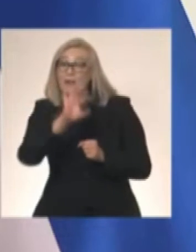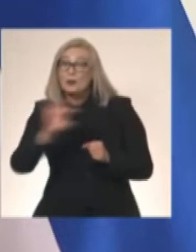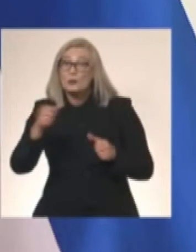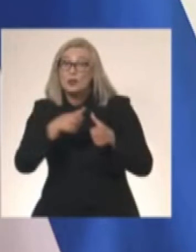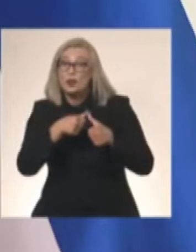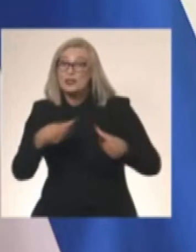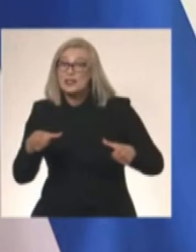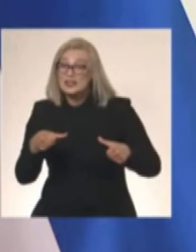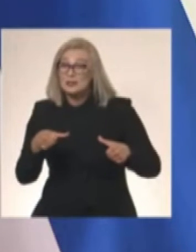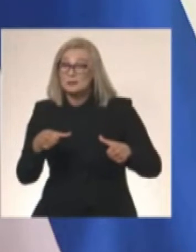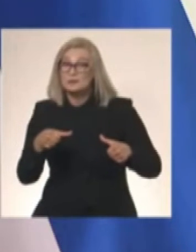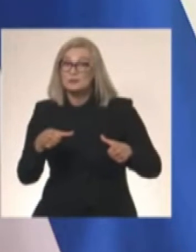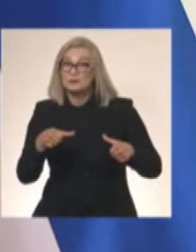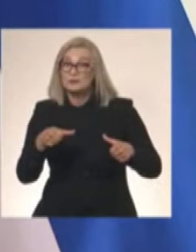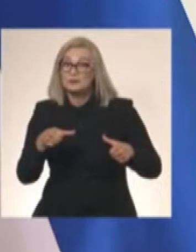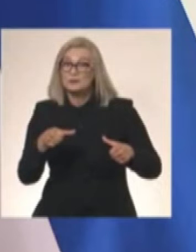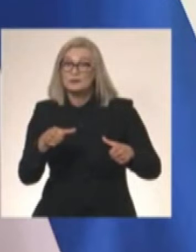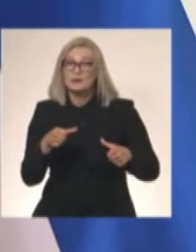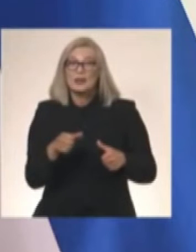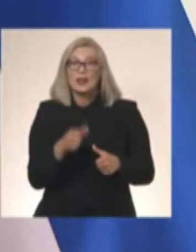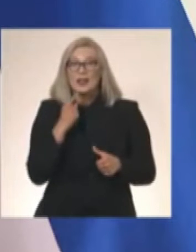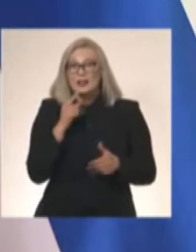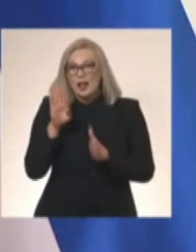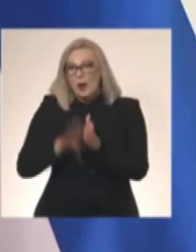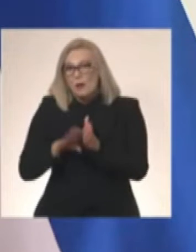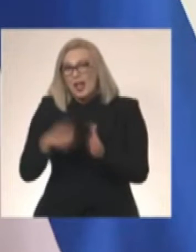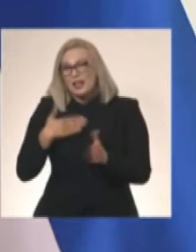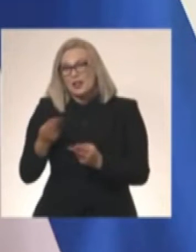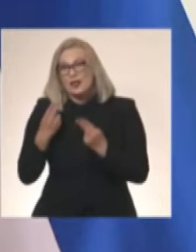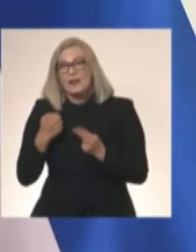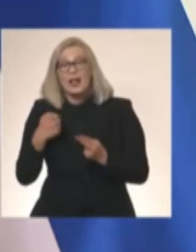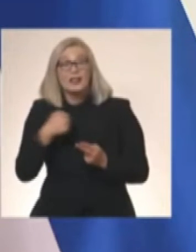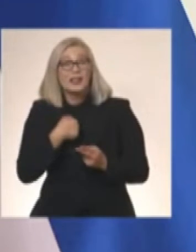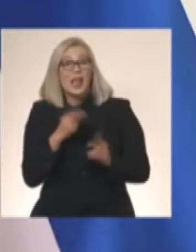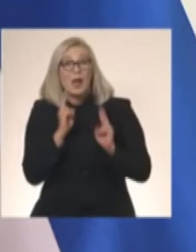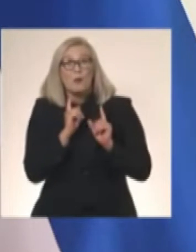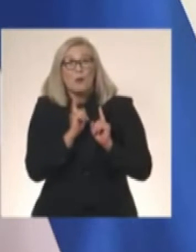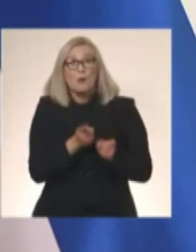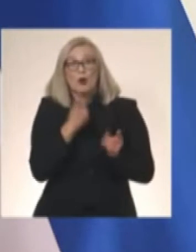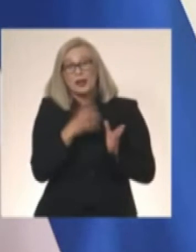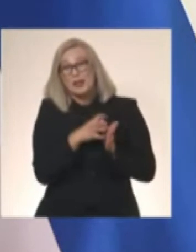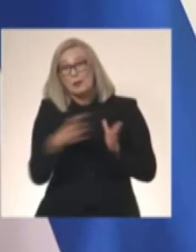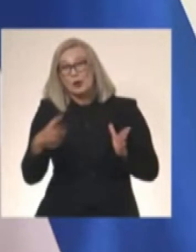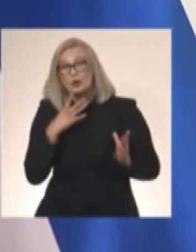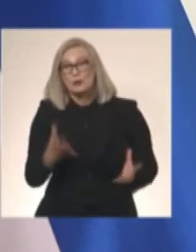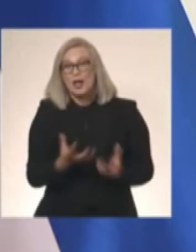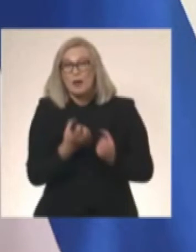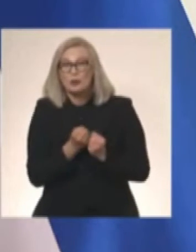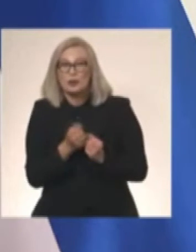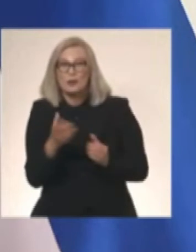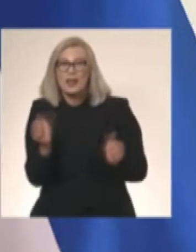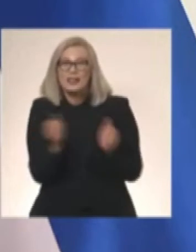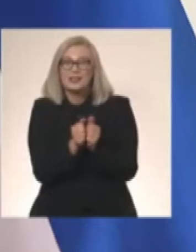Veriut. Në kohën kur Rusia po bën luftë brutale ndaj Ukrainës, është e rëndësishme ta themi qartë dhe zëshëm se në Europën e